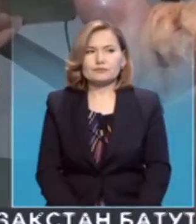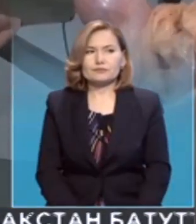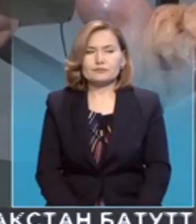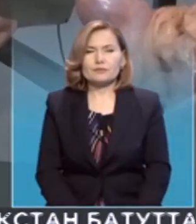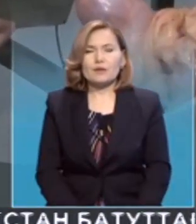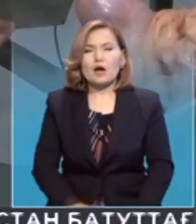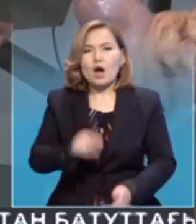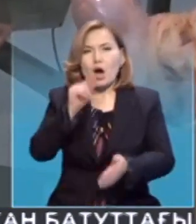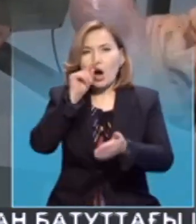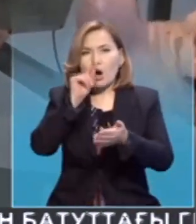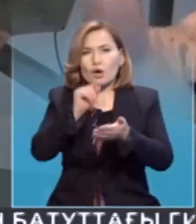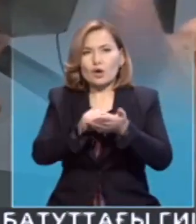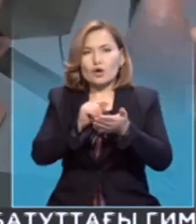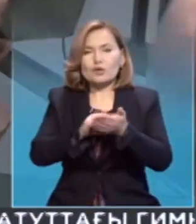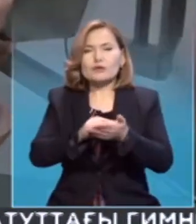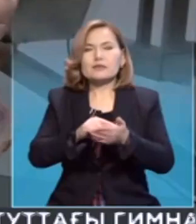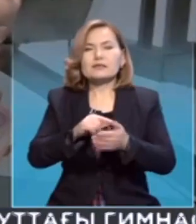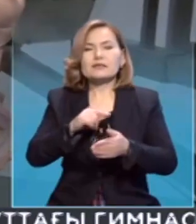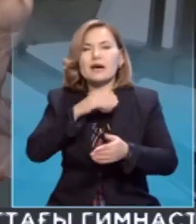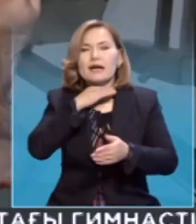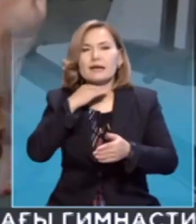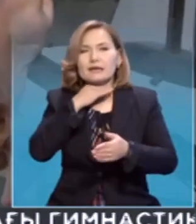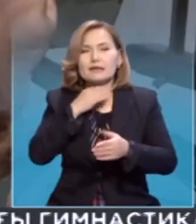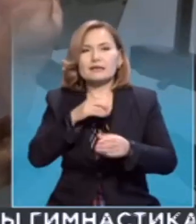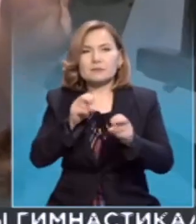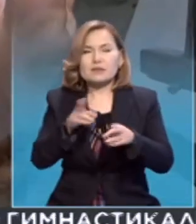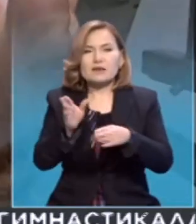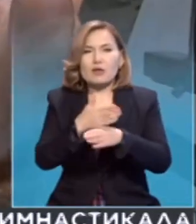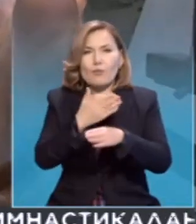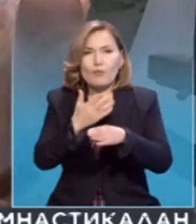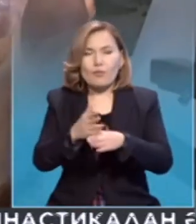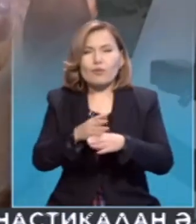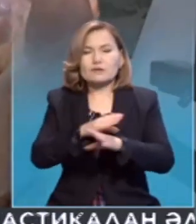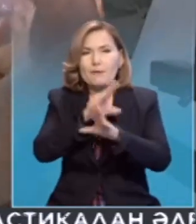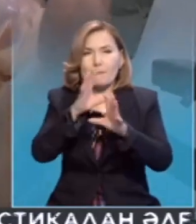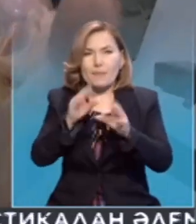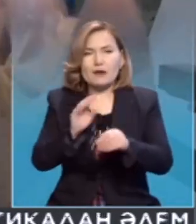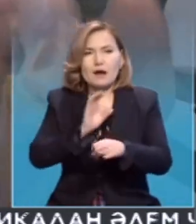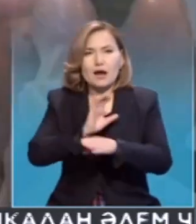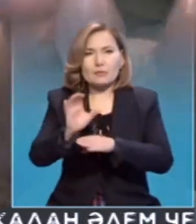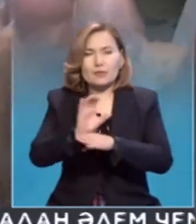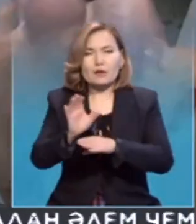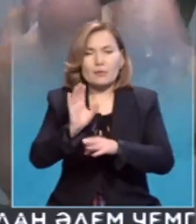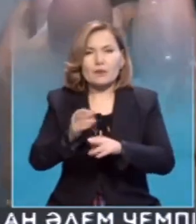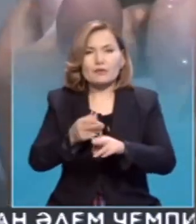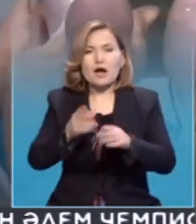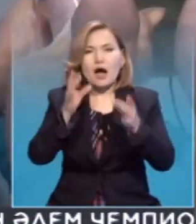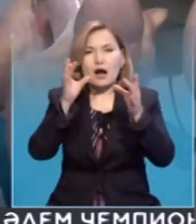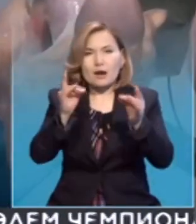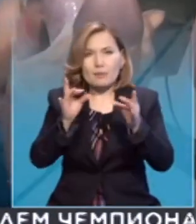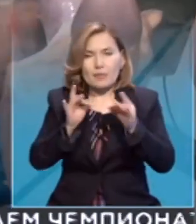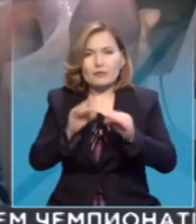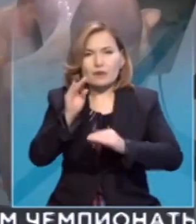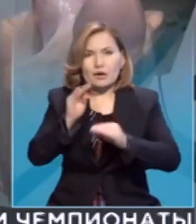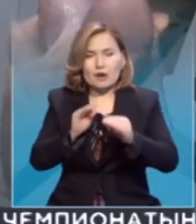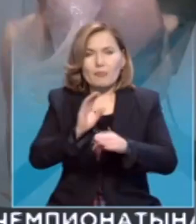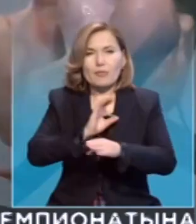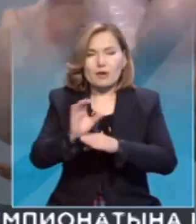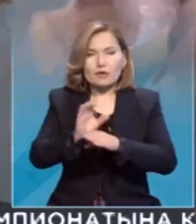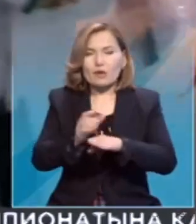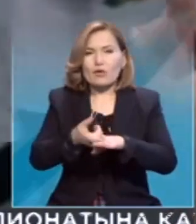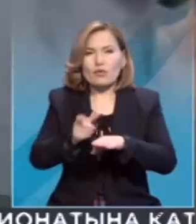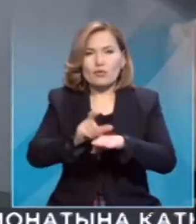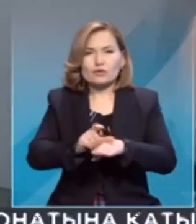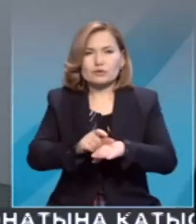Бұл құс етін бұзатын желі автоматты түрде жұмыс істейді. Әрі қарай өнімді қаптайтын мамандарға жібереміз. Заманауи техника адам жұмысын айтарлықтай